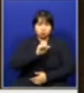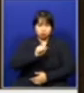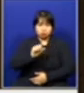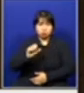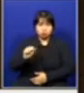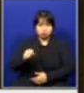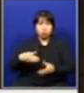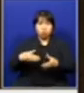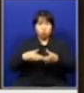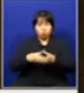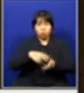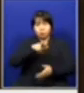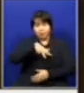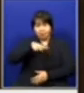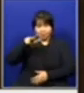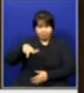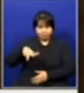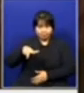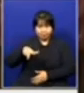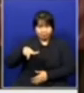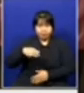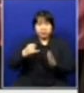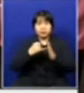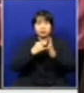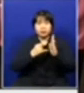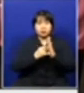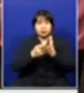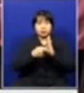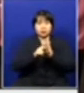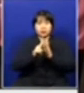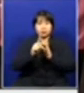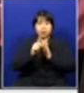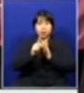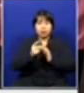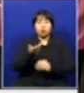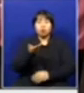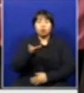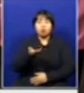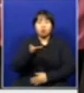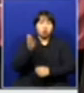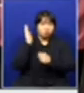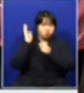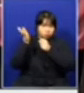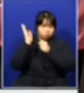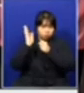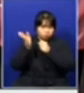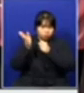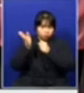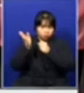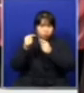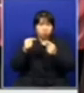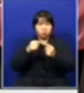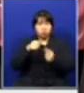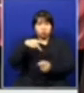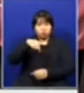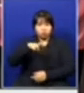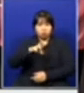พรรคเพื่อไทยจังหวัดขอนแก่นขออภิปรายพระราชกำหน